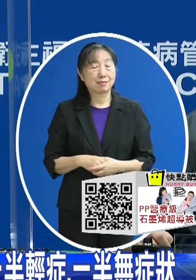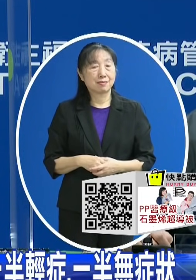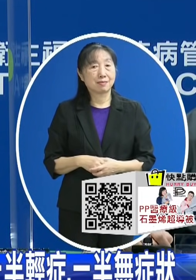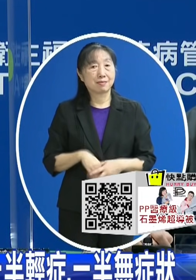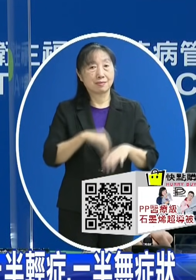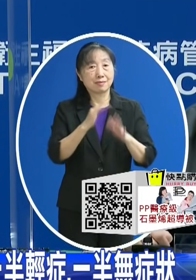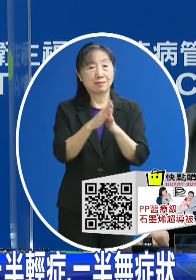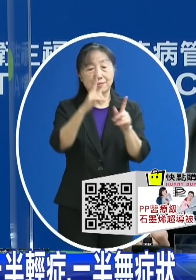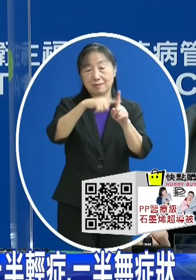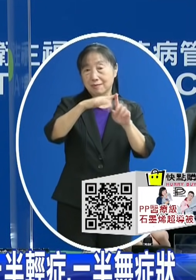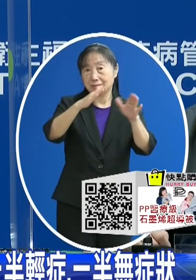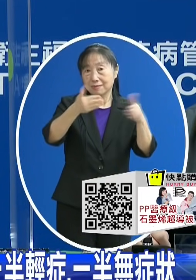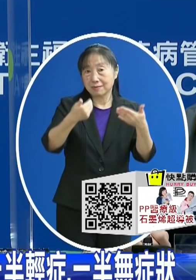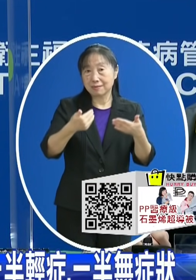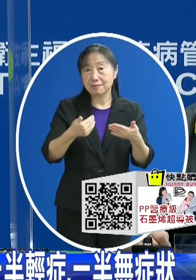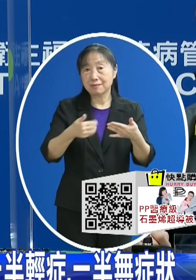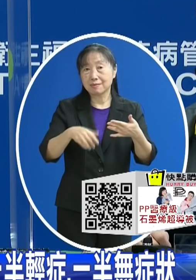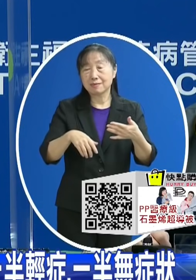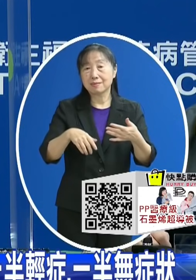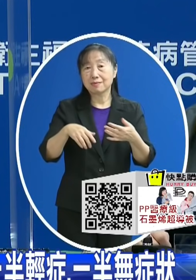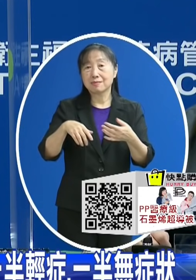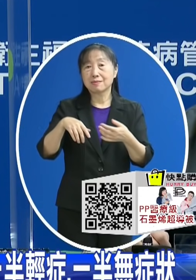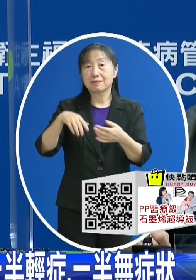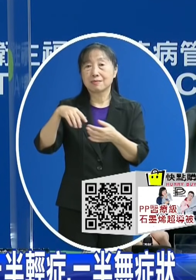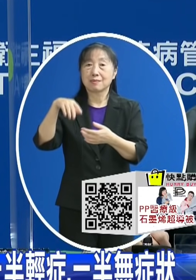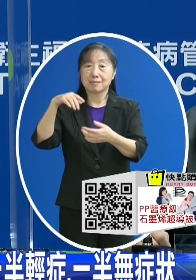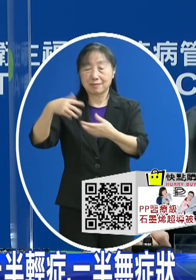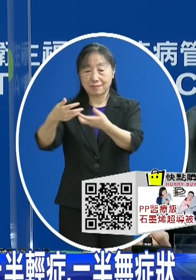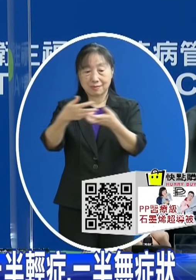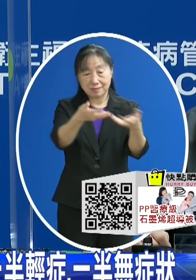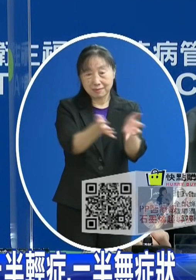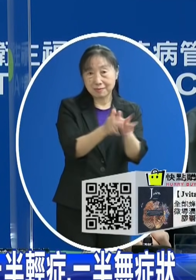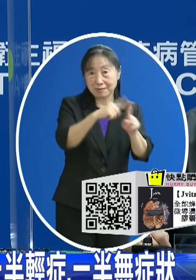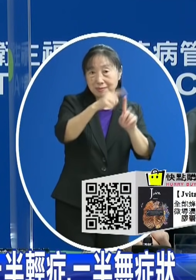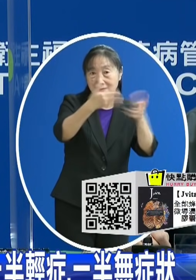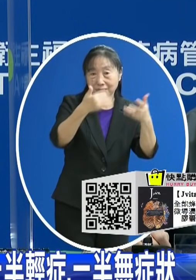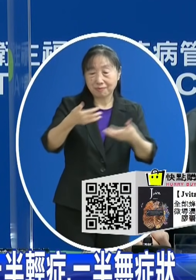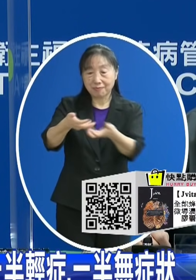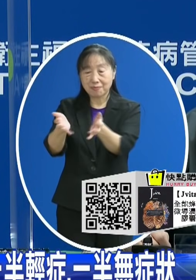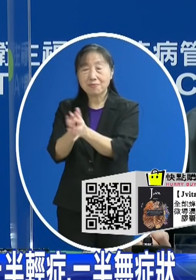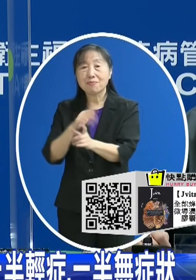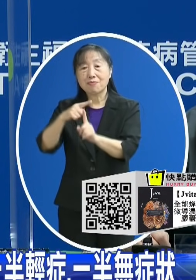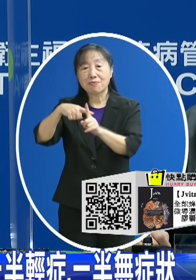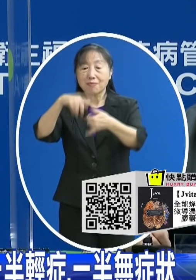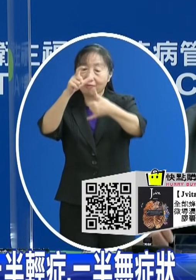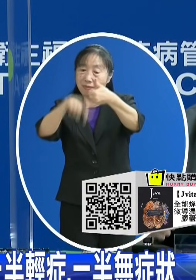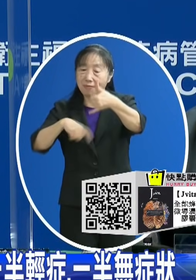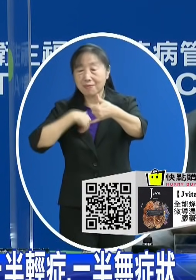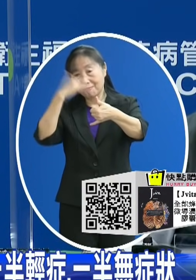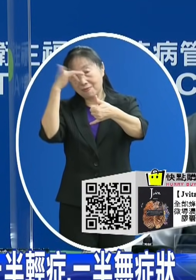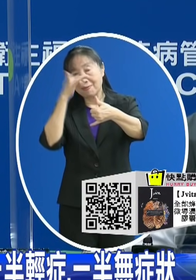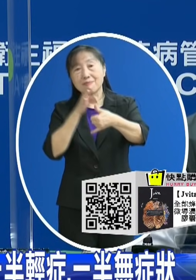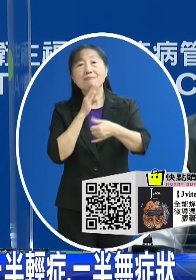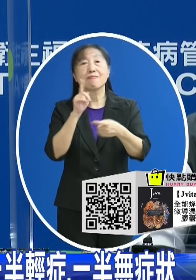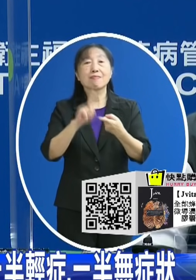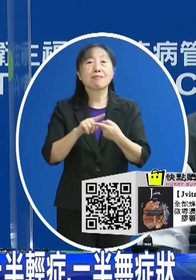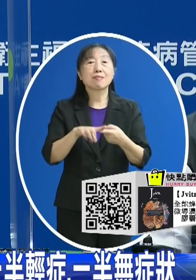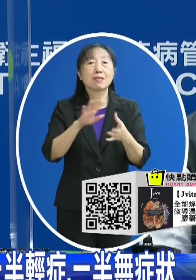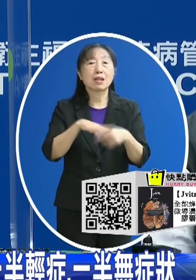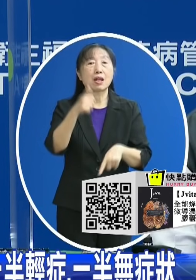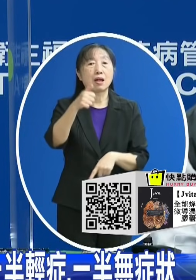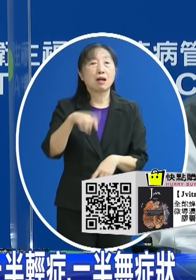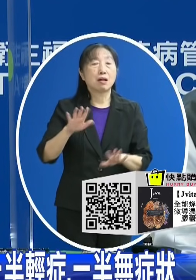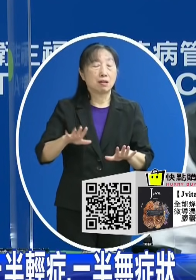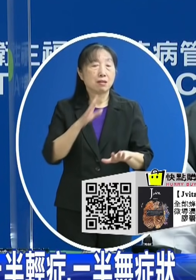是轻症或者是没有症状的。那进来刚刚的报告，我们从第一天的58例的境外这一入